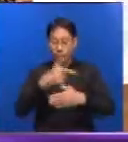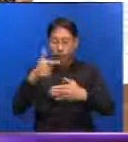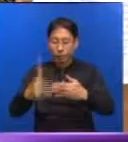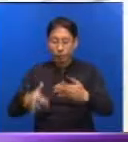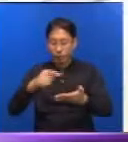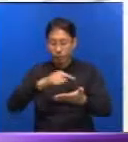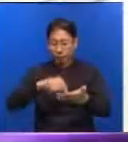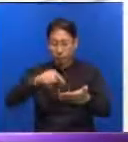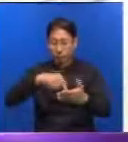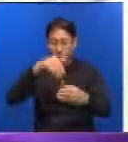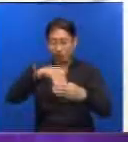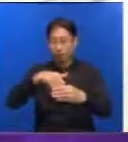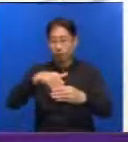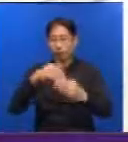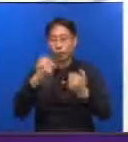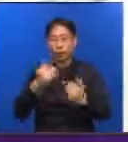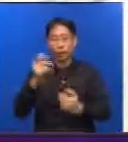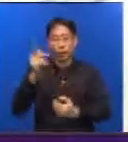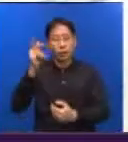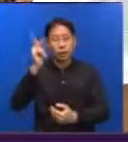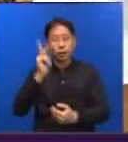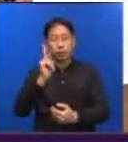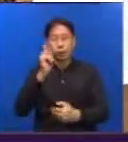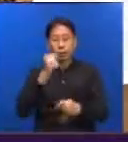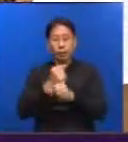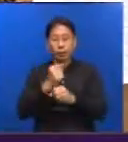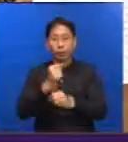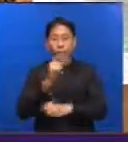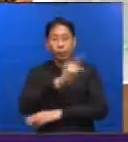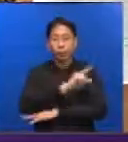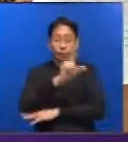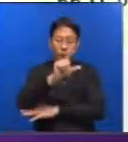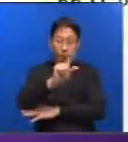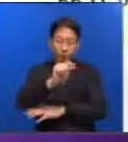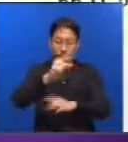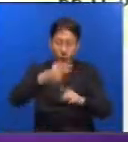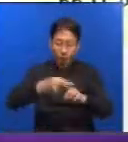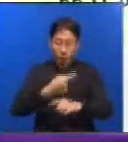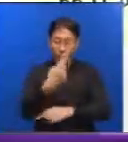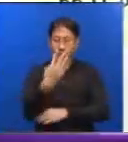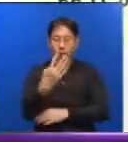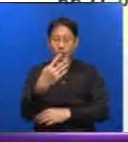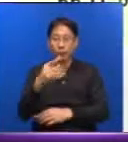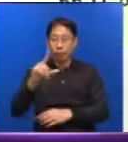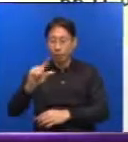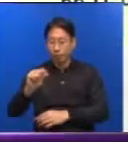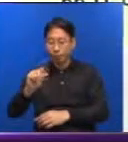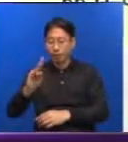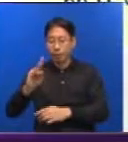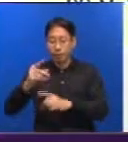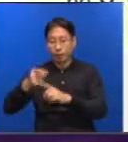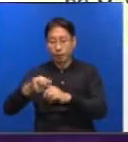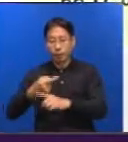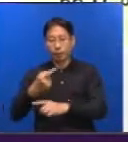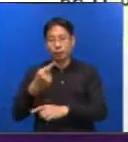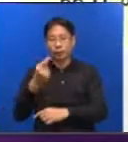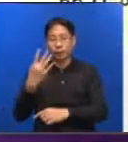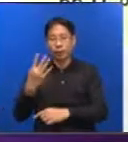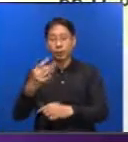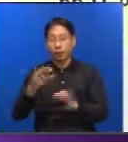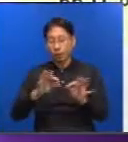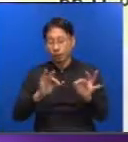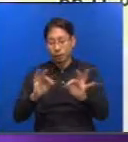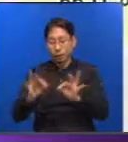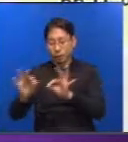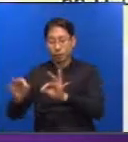วนเลือกตงชดเชยที่เคยระบุเอาไ้ในวันที่ 20 ม. และ 27 ม. ออกไปก่อนนะคะ